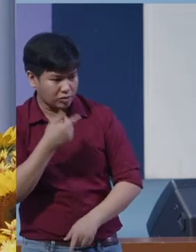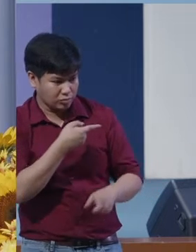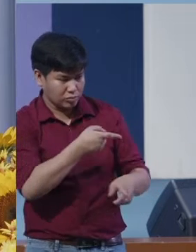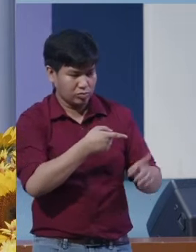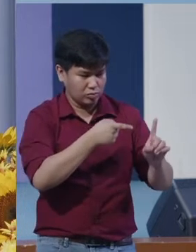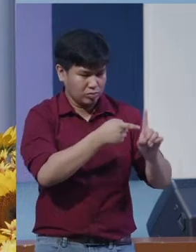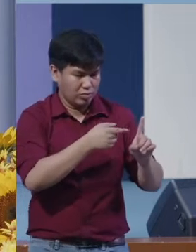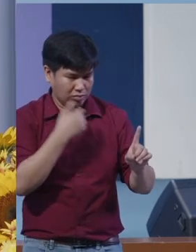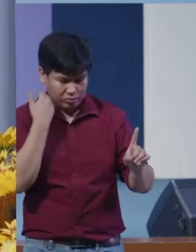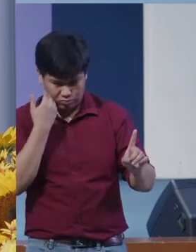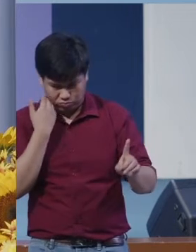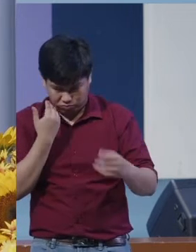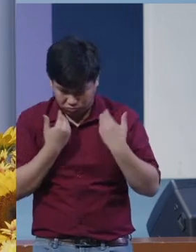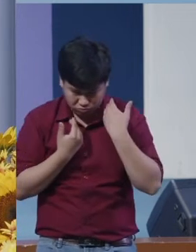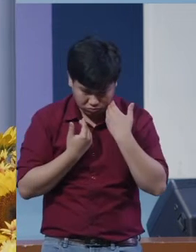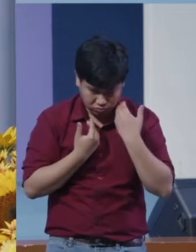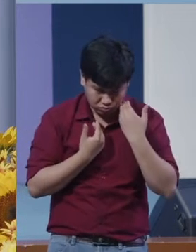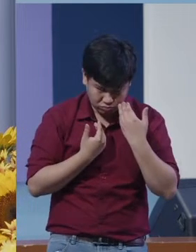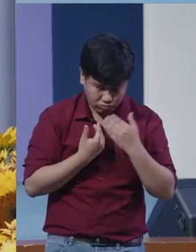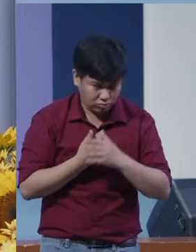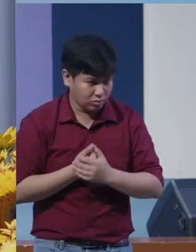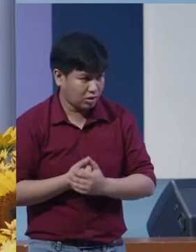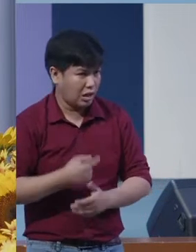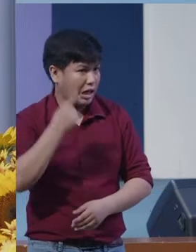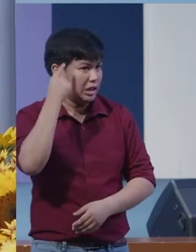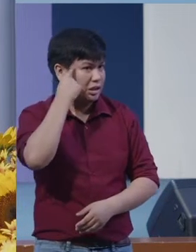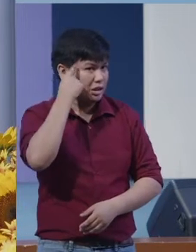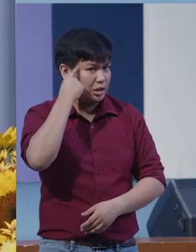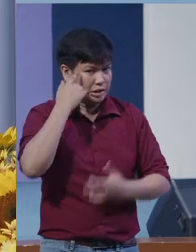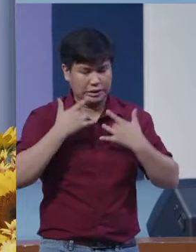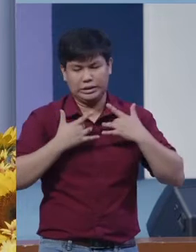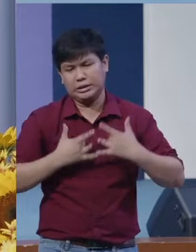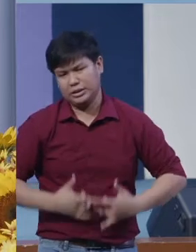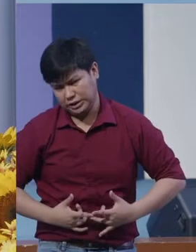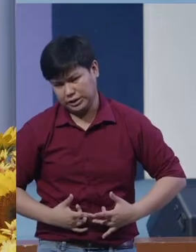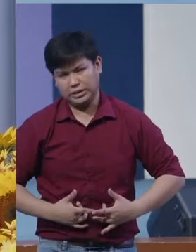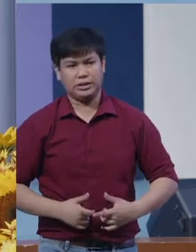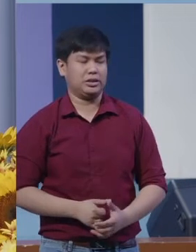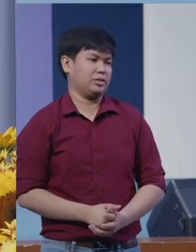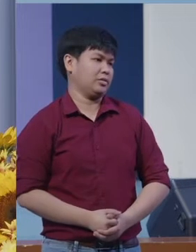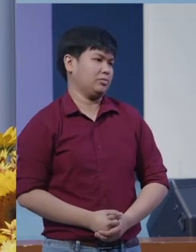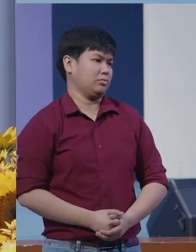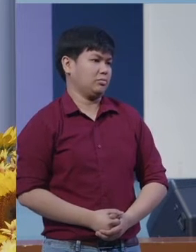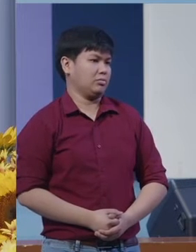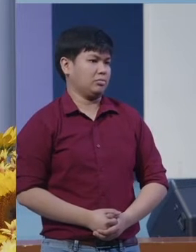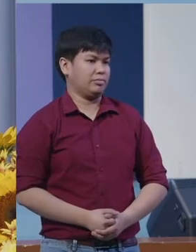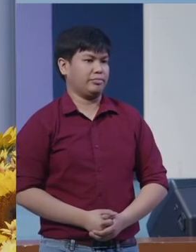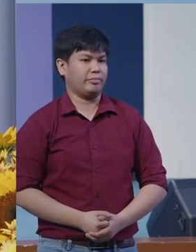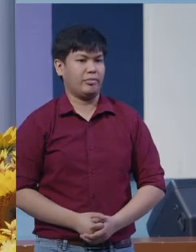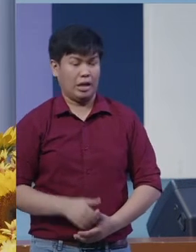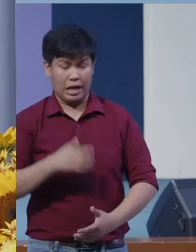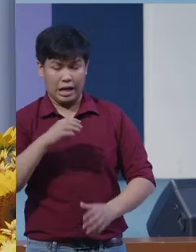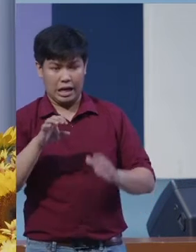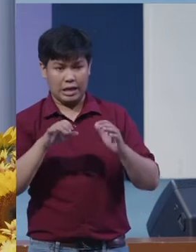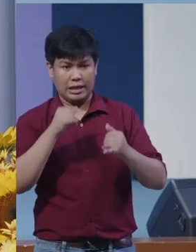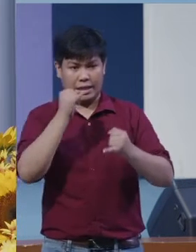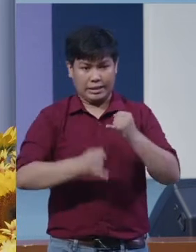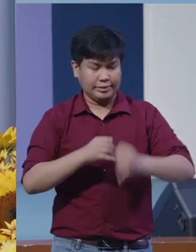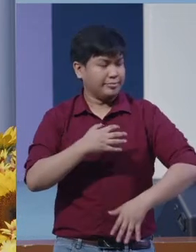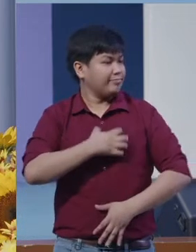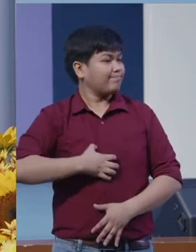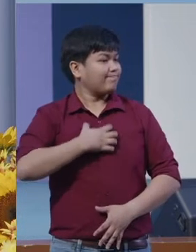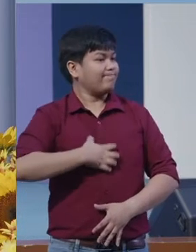paraan ng pagsasalita ng masama sa isa't isa. Ang pagrereklamo laban sa isa't isa. Sa